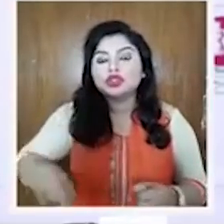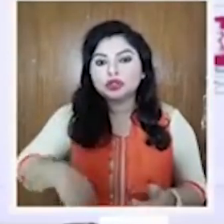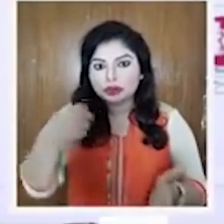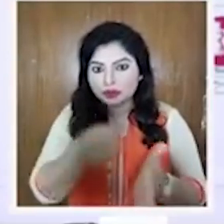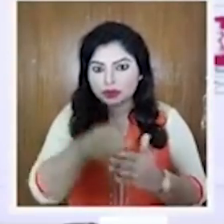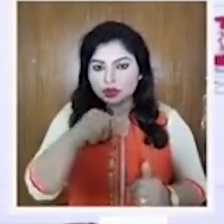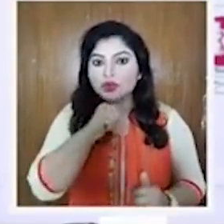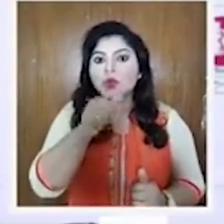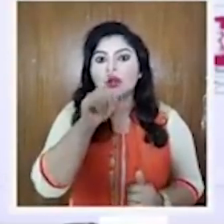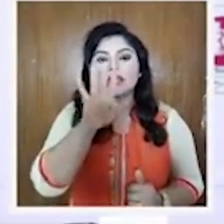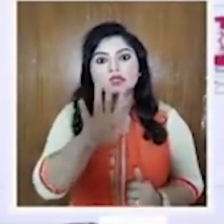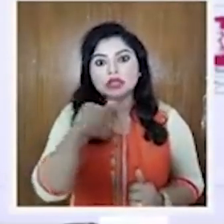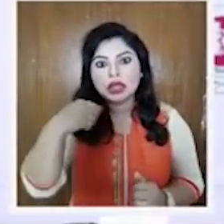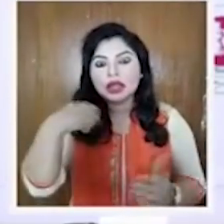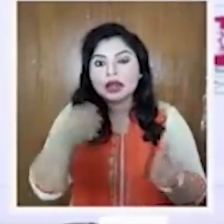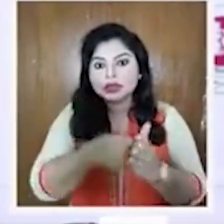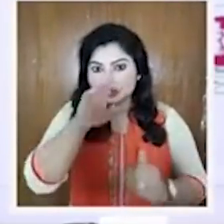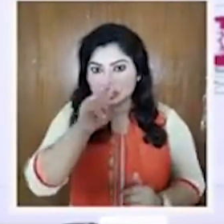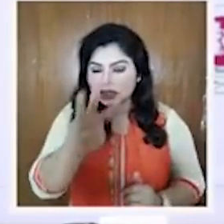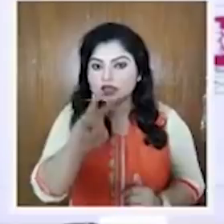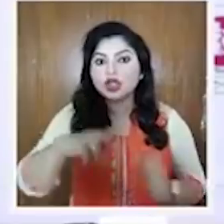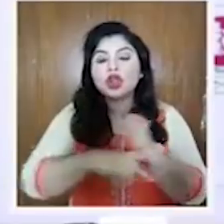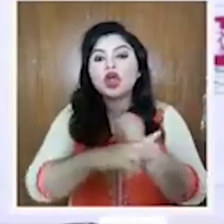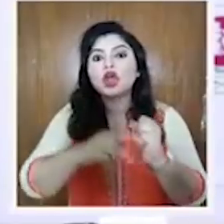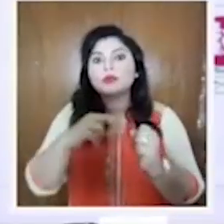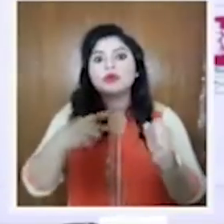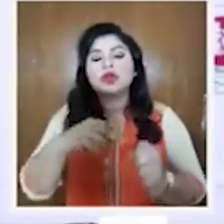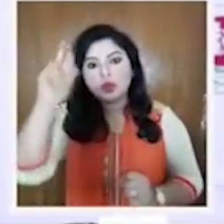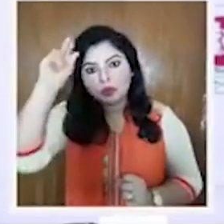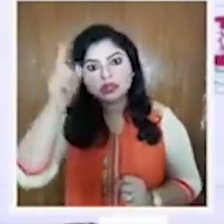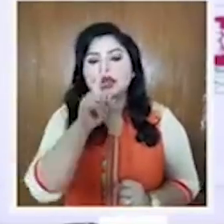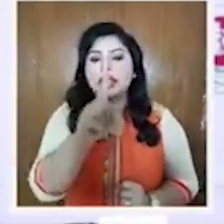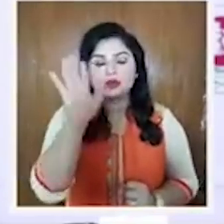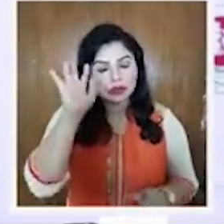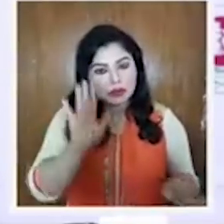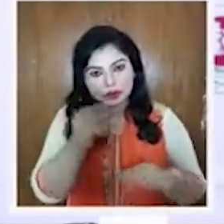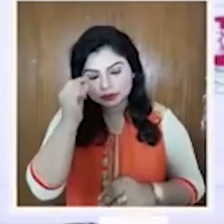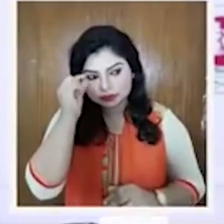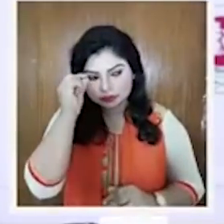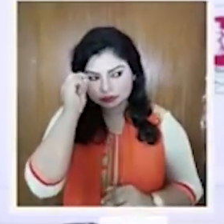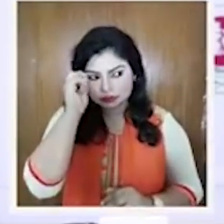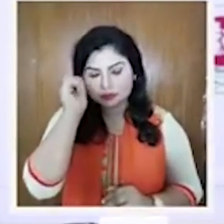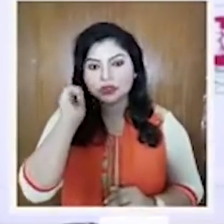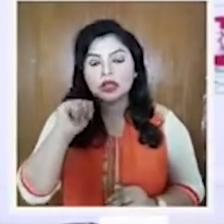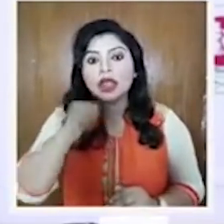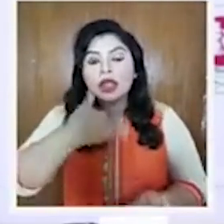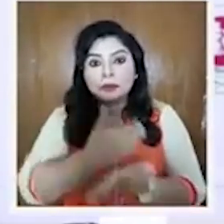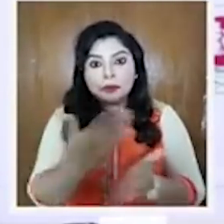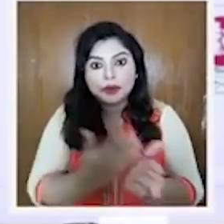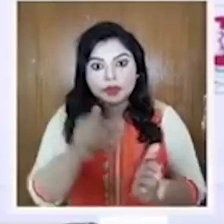বিভাগ ভিত্তিক মৃতের সংখ্যা গত 24 ঘন্টায় ঢাকা বিভাগে 13 জন, চট্টগ্রাম বিভাগে 8 জন, খুলনা বিভাগ 2 জন, রাজশাহী 3